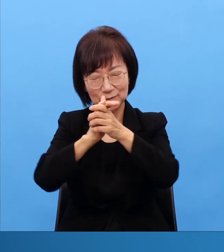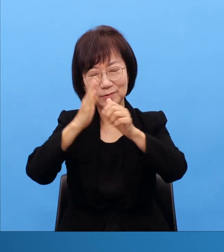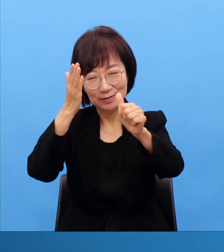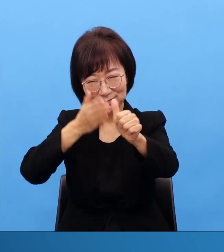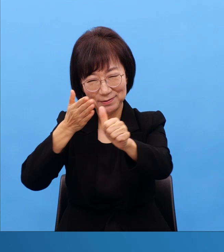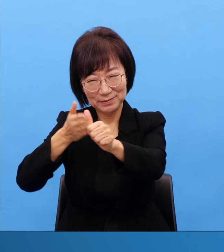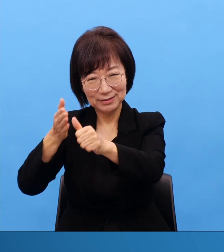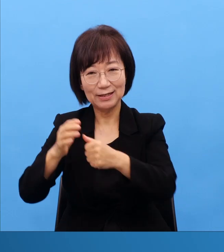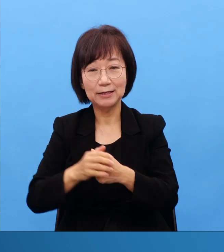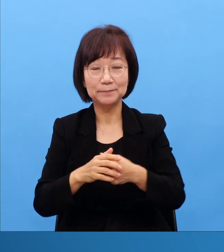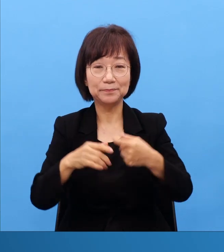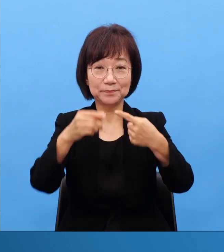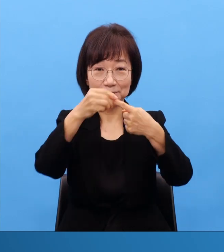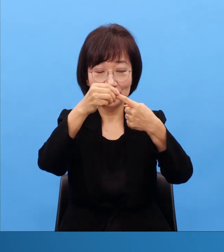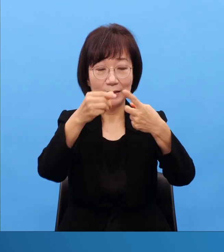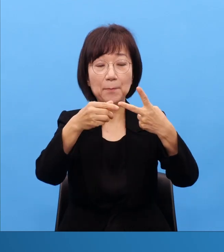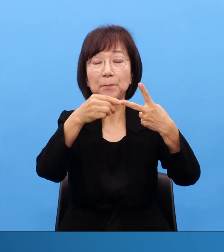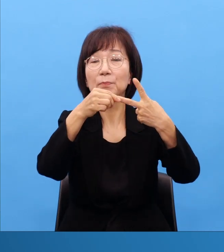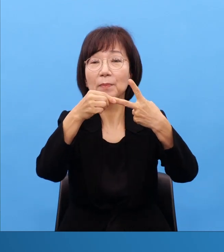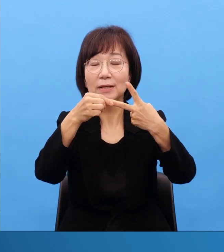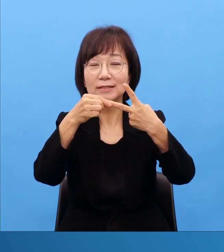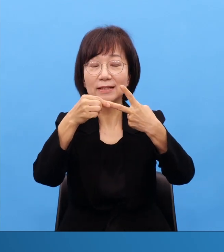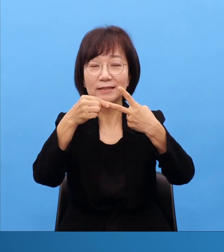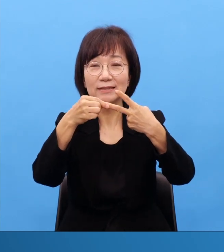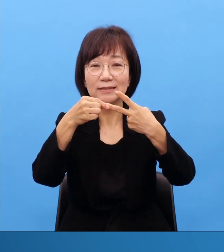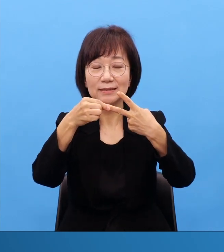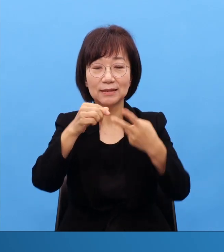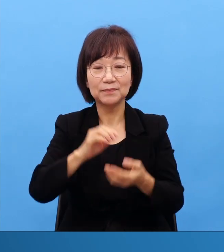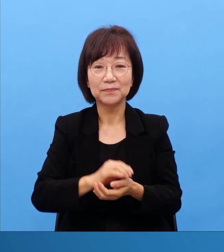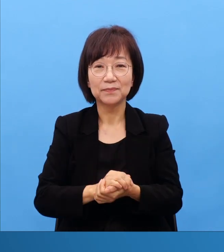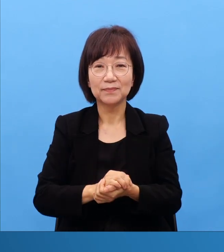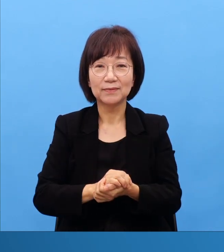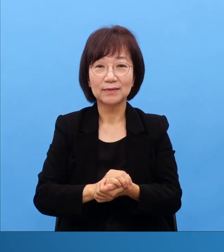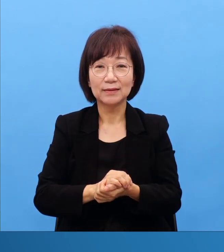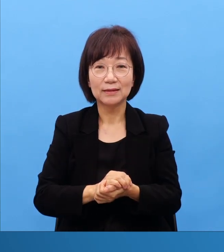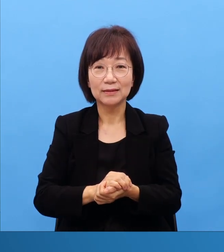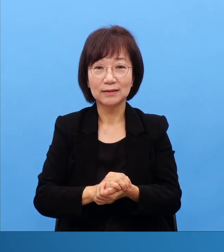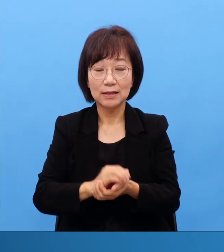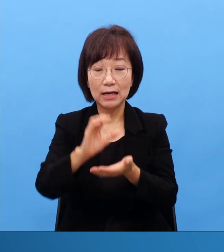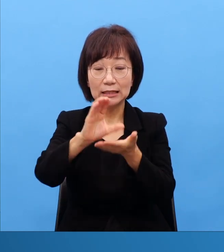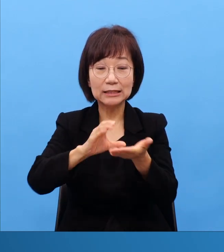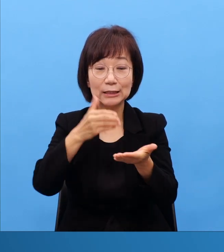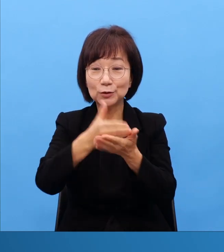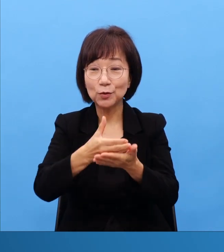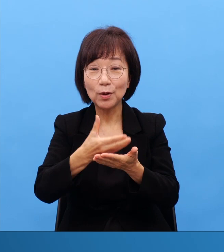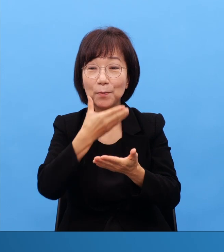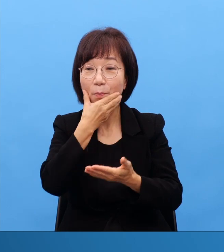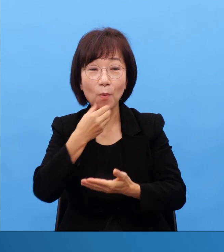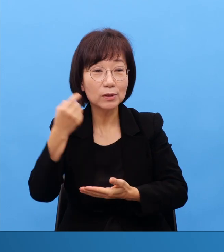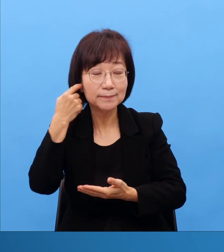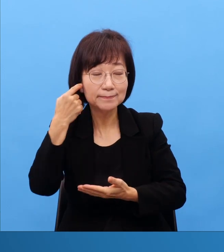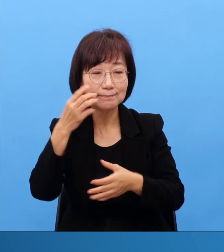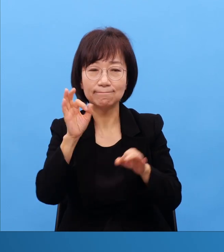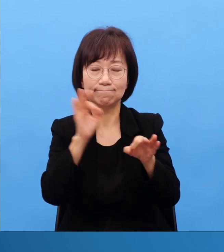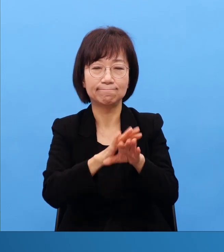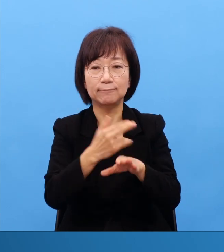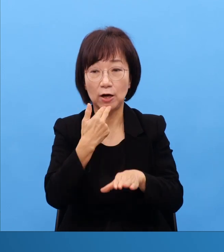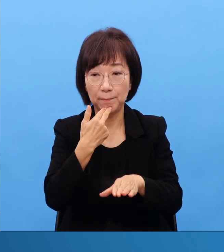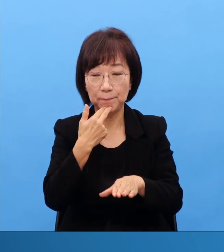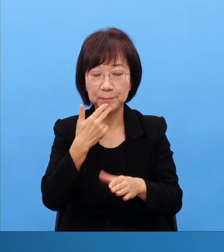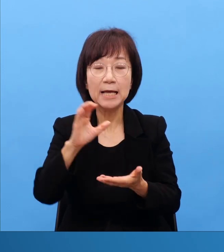Second. 꼭 기억해야 돼요. You must remember this. 그리스도의 복음만 없어지지 않고 그리스도의